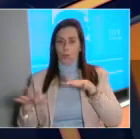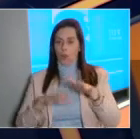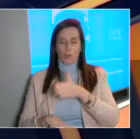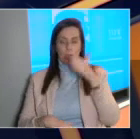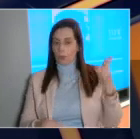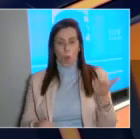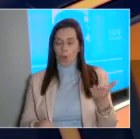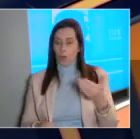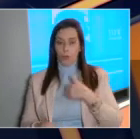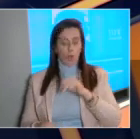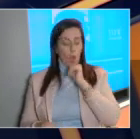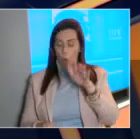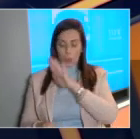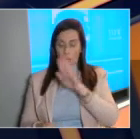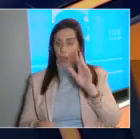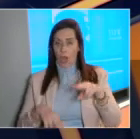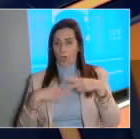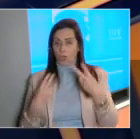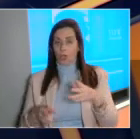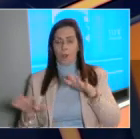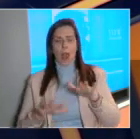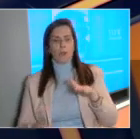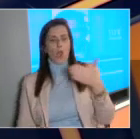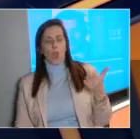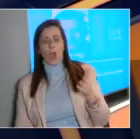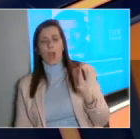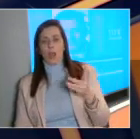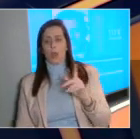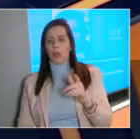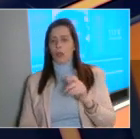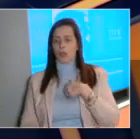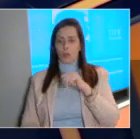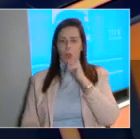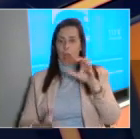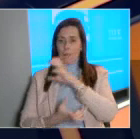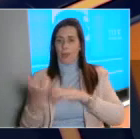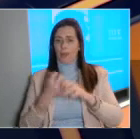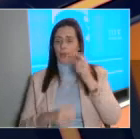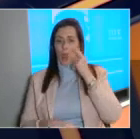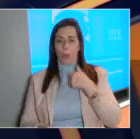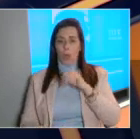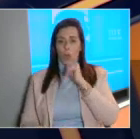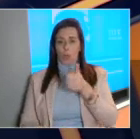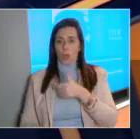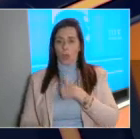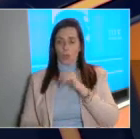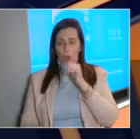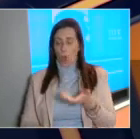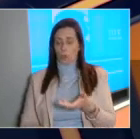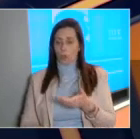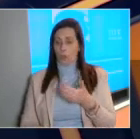לממשלת שמאל, אני לא מעוניינת לחזור לאוסלו, לא מעוניינת לחזור לאינתיפאדה של ברק, לא